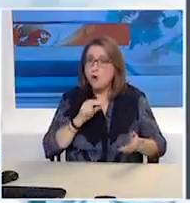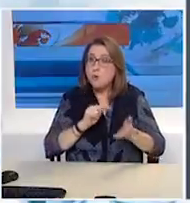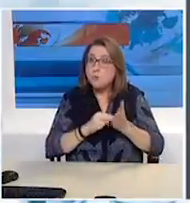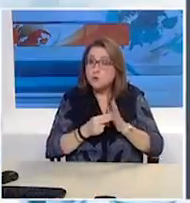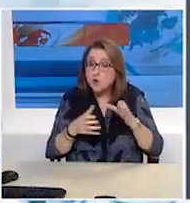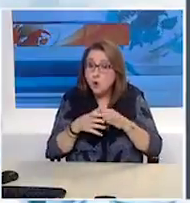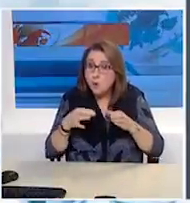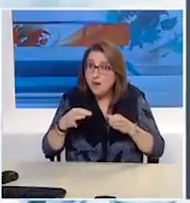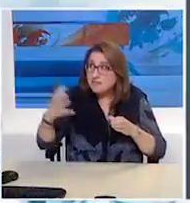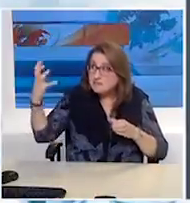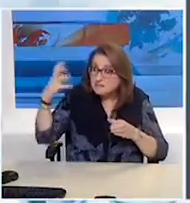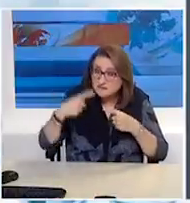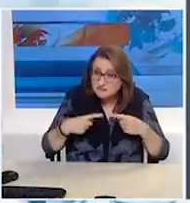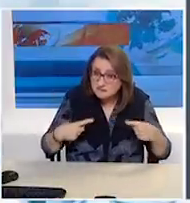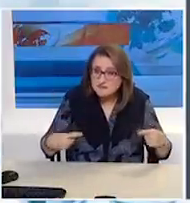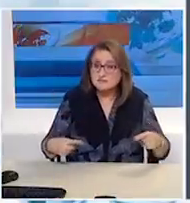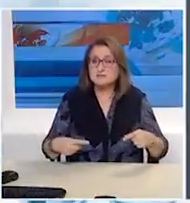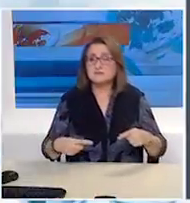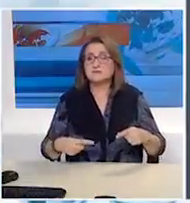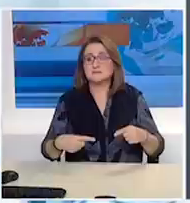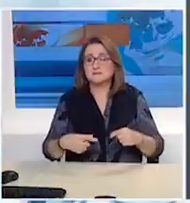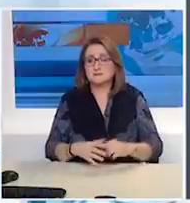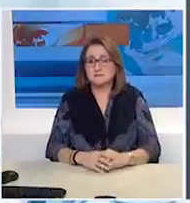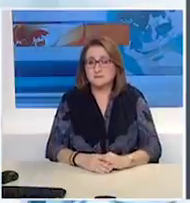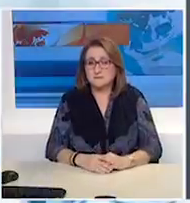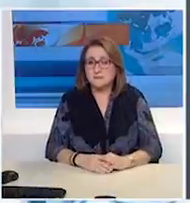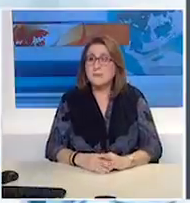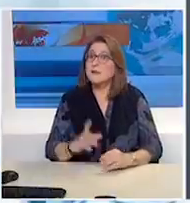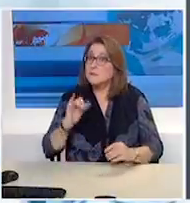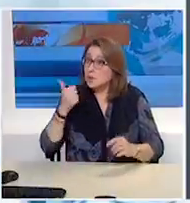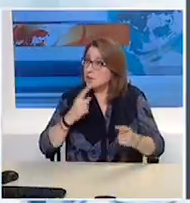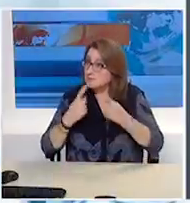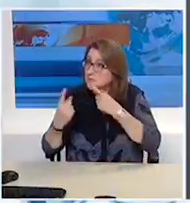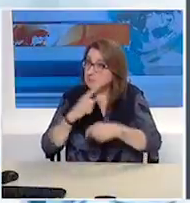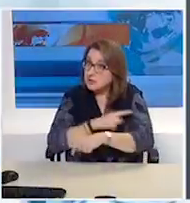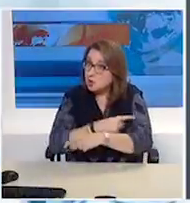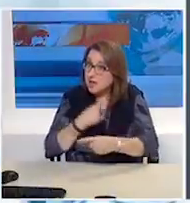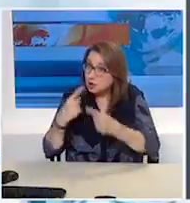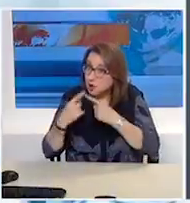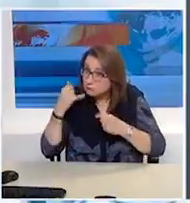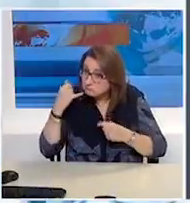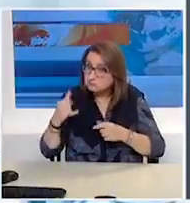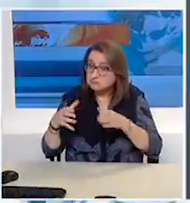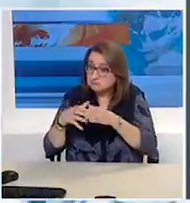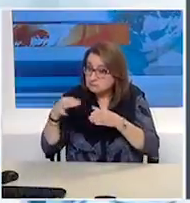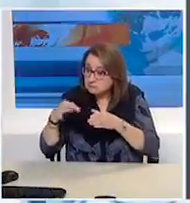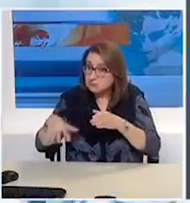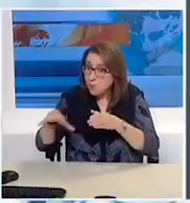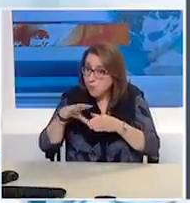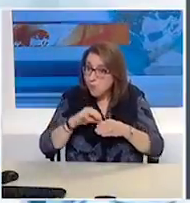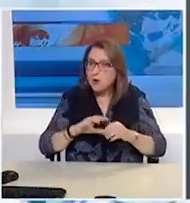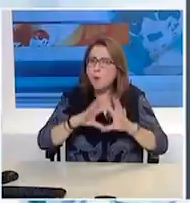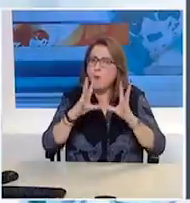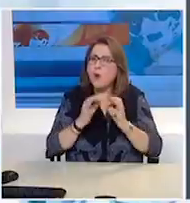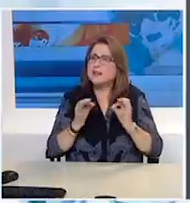ευπαθών ομάδων και ιδιαίτερα τη φαρμακευτική τους αγωγή σε συνεννόηση με τον γιατρό τους. Μέτρα τα οποία αναφέρονται στην εγκύκλιο της Γενικής